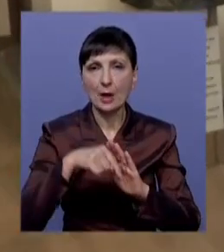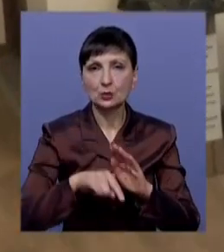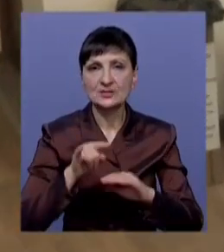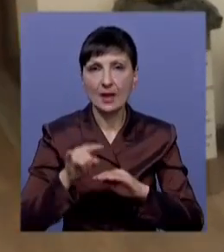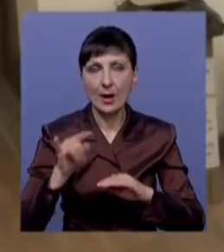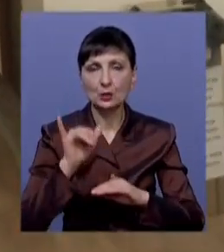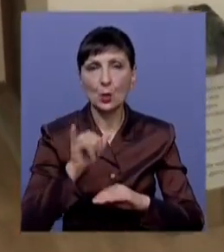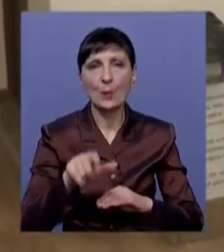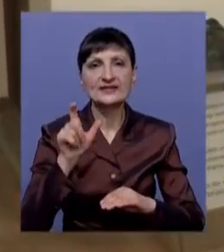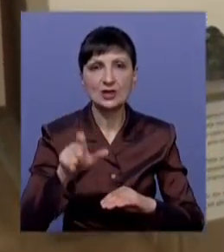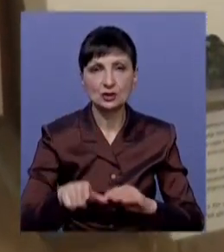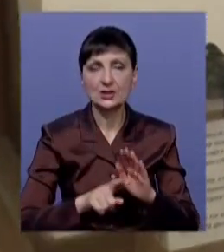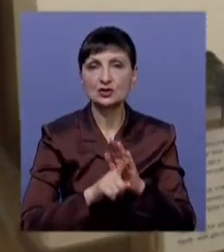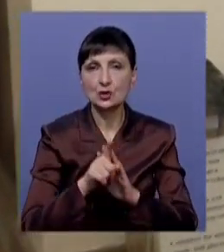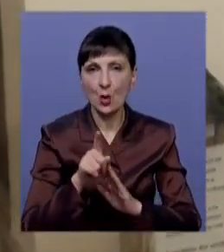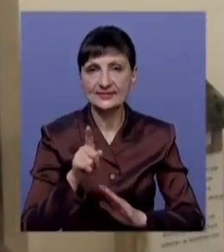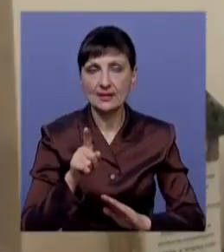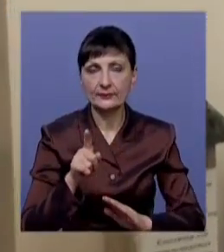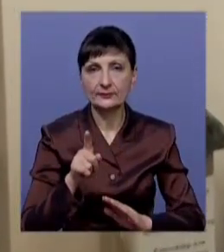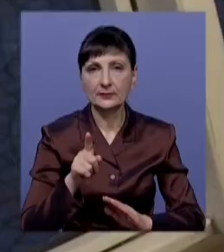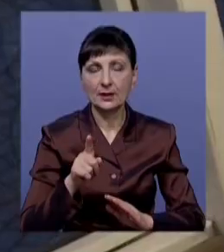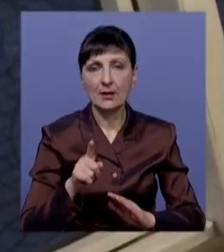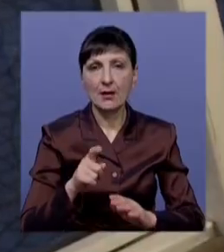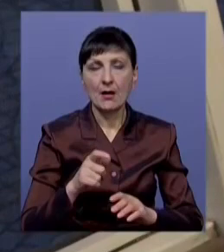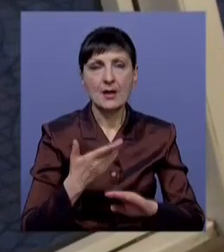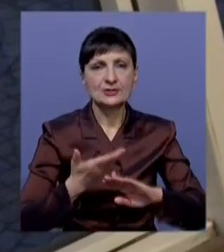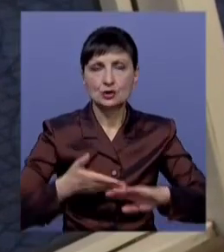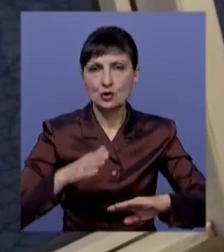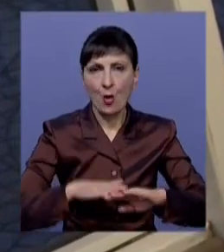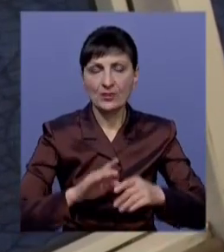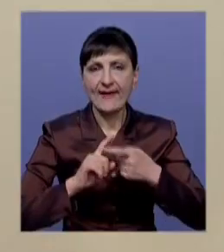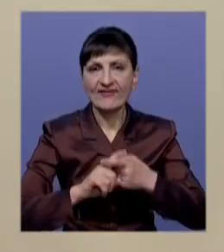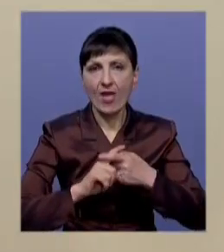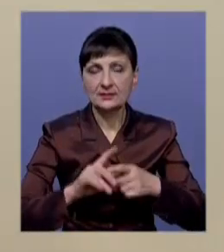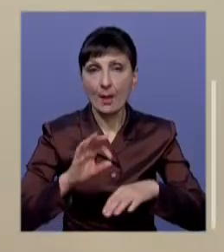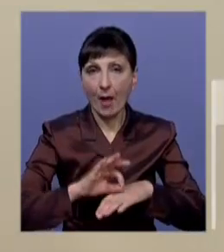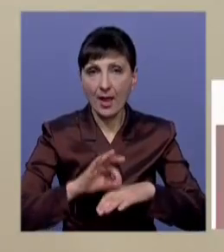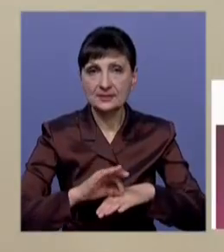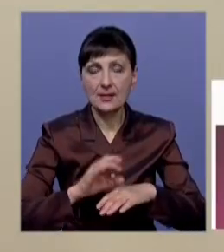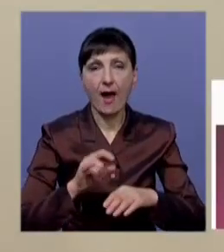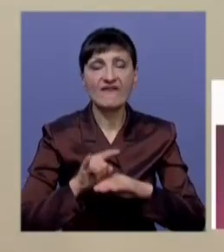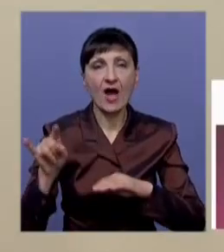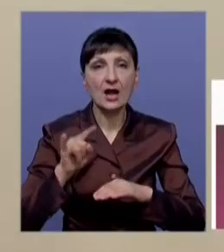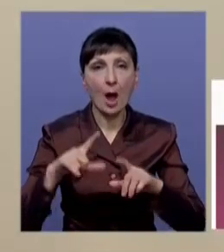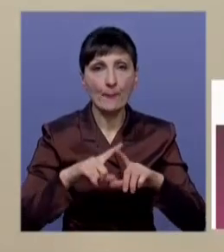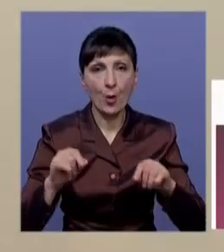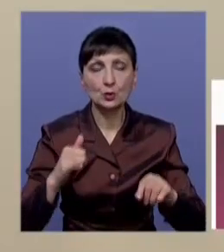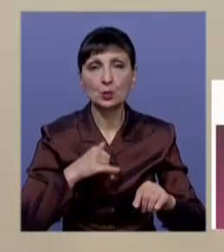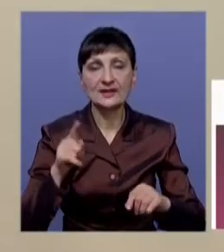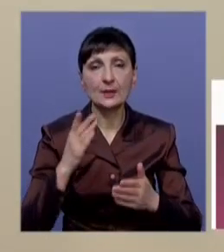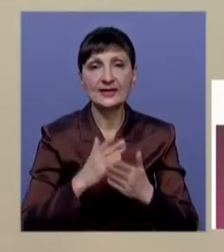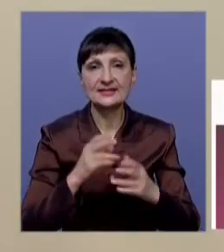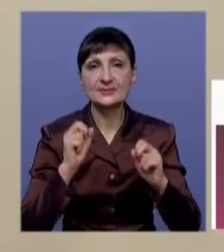у пассажира начнутся проявления какого-то острого инфекционного заболевания, а в аэропорту в нашем предусмотрен